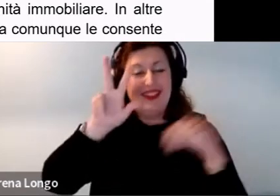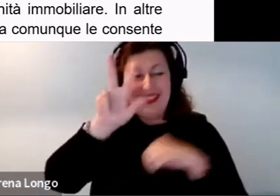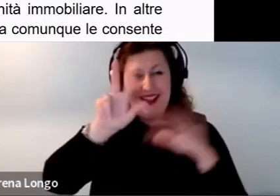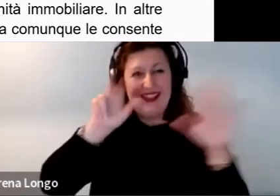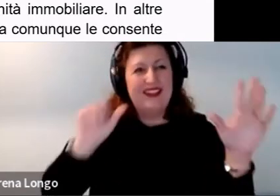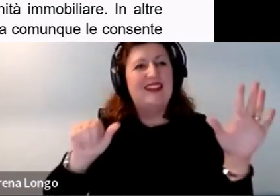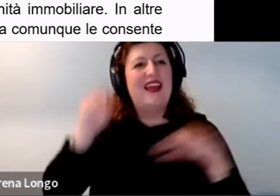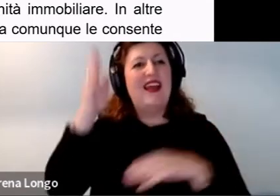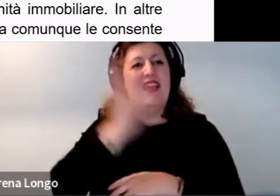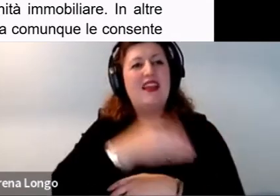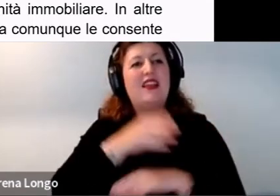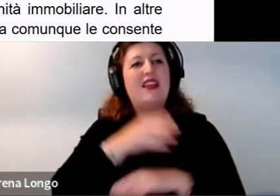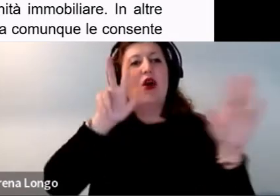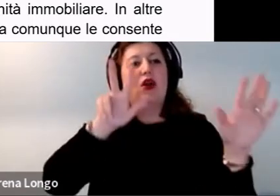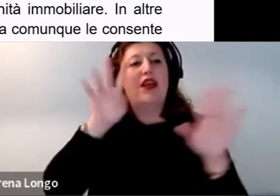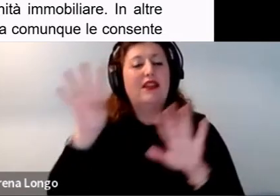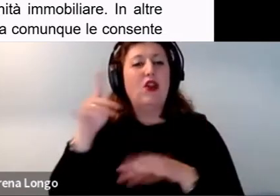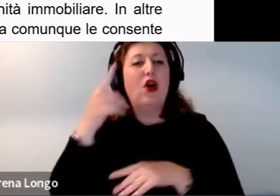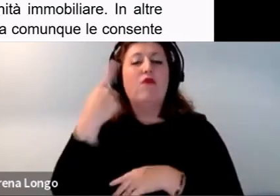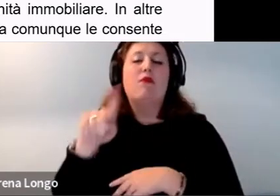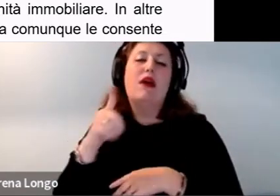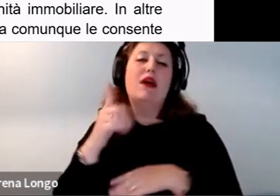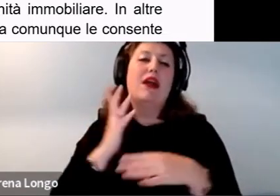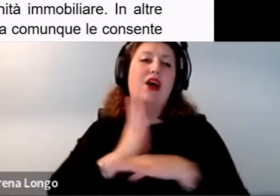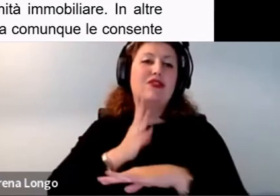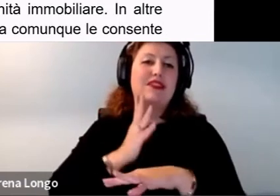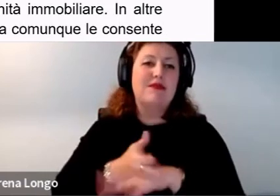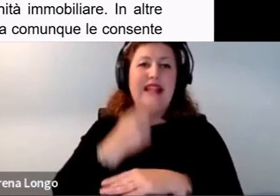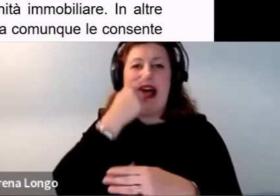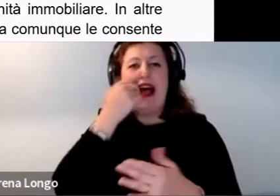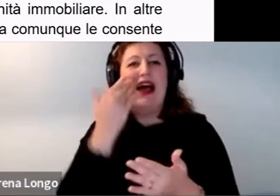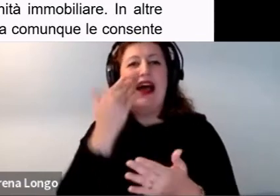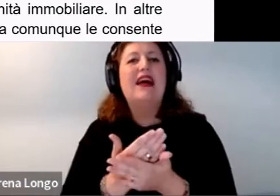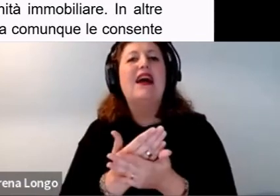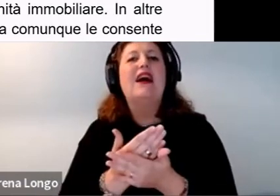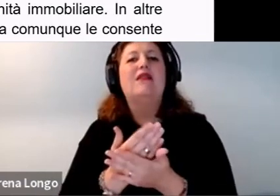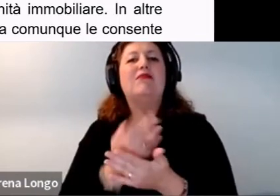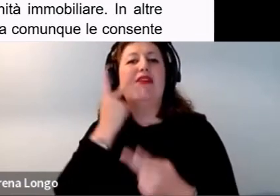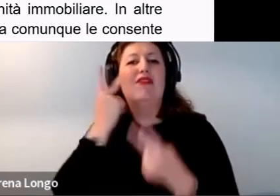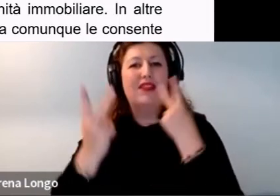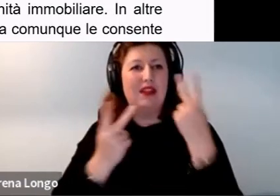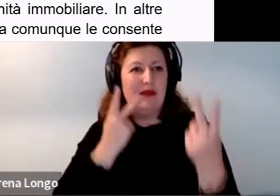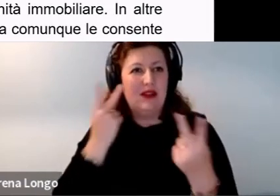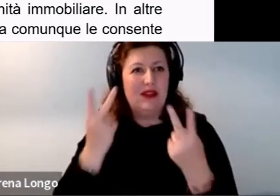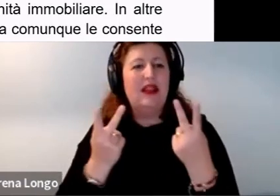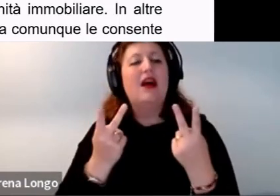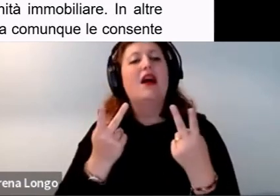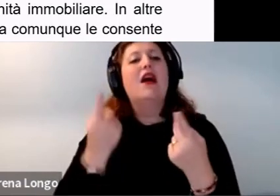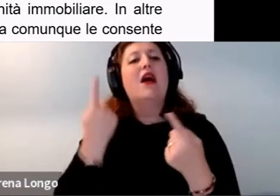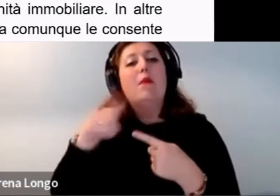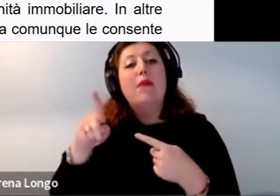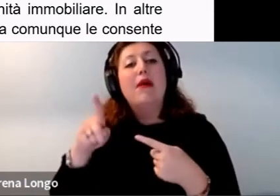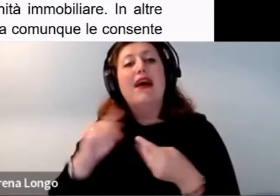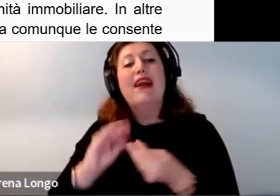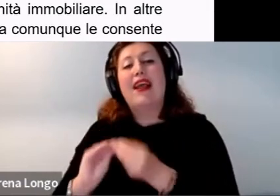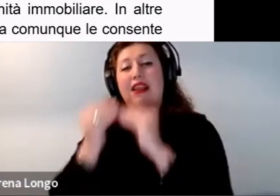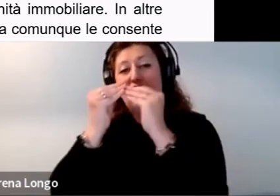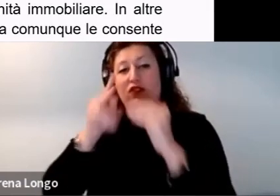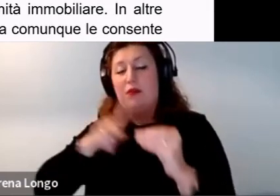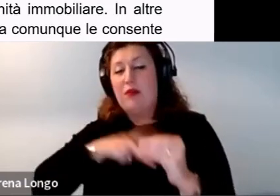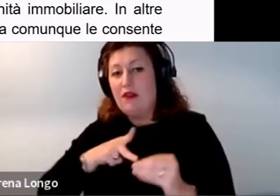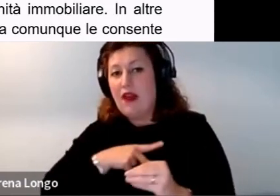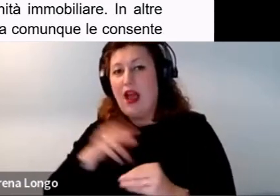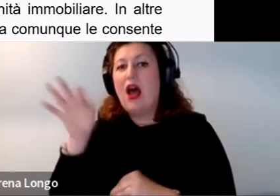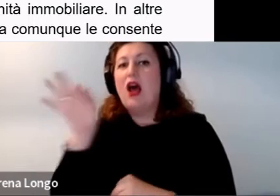tecniche necessarie a garantire l'accessibilità, l'adattabilità e la visitabilità degli edifici privati ed edilizia